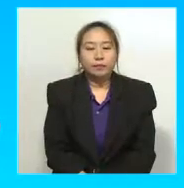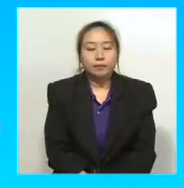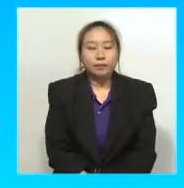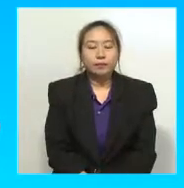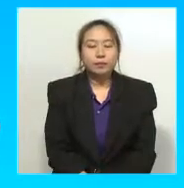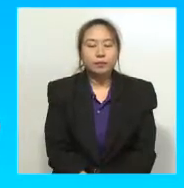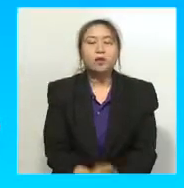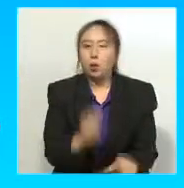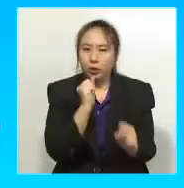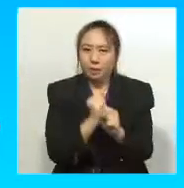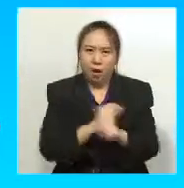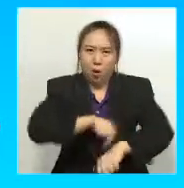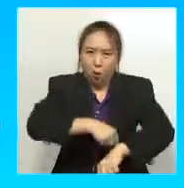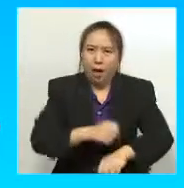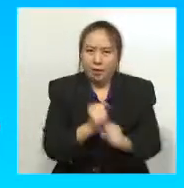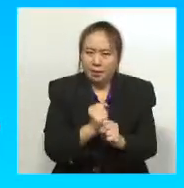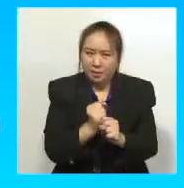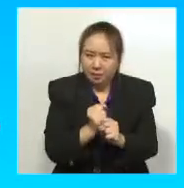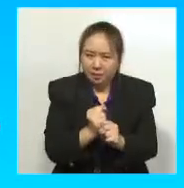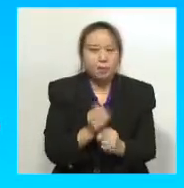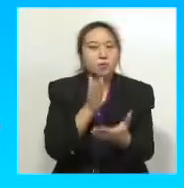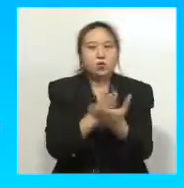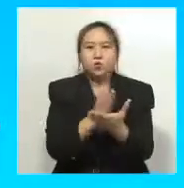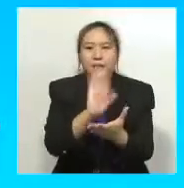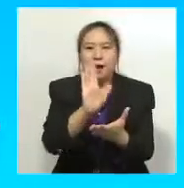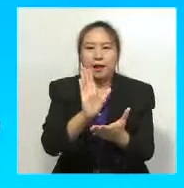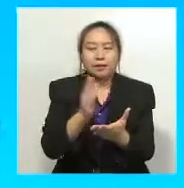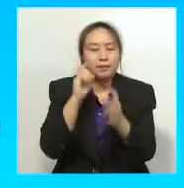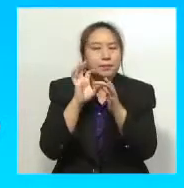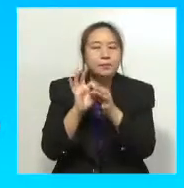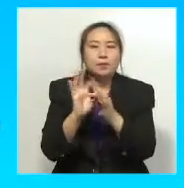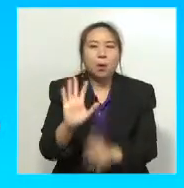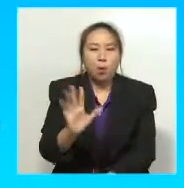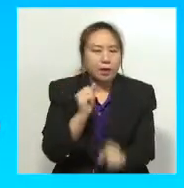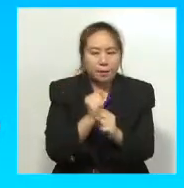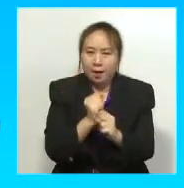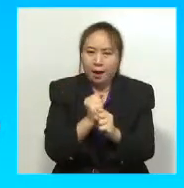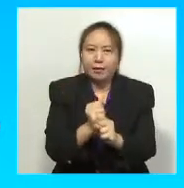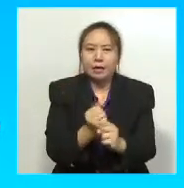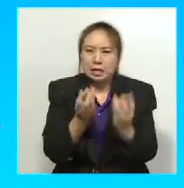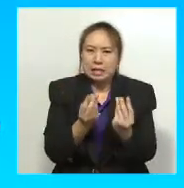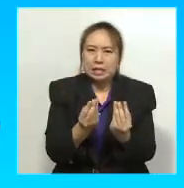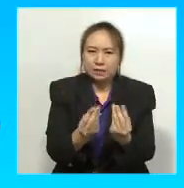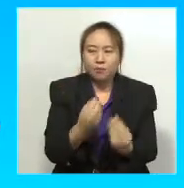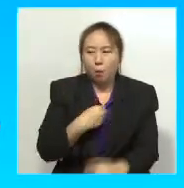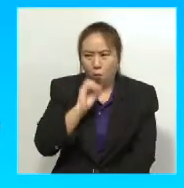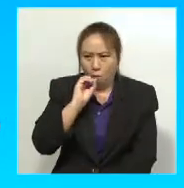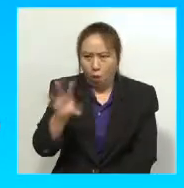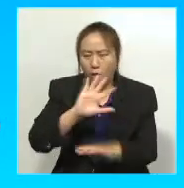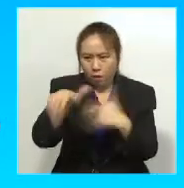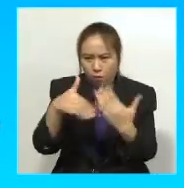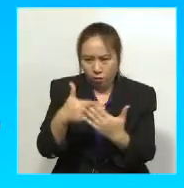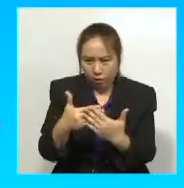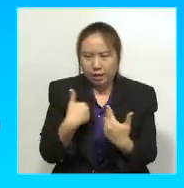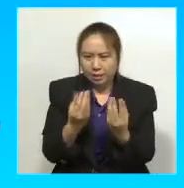ก็ต้องทำงานแข่งกับเวลาผมคิดว่าไม่หยุดนะไม่กังวลทำงานแข่งกับเวลาแล้วเร่งผมก็บอกทุกคนว่าเรารอไม่